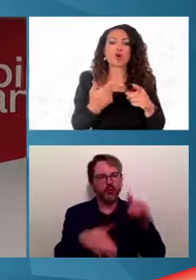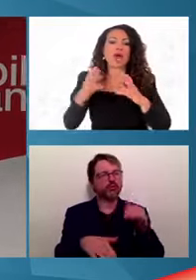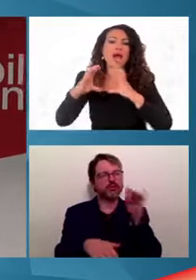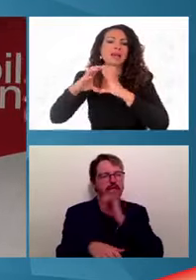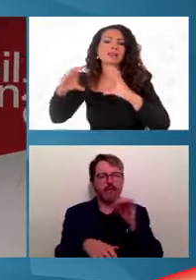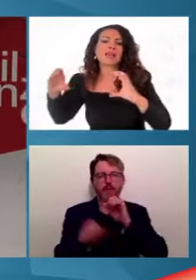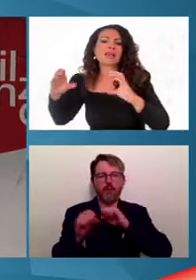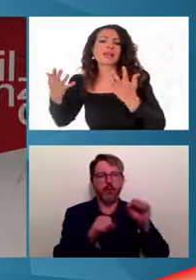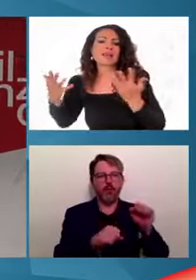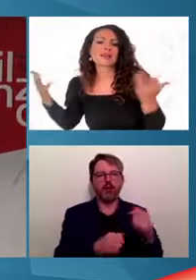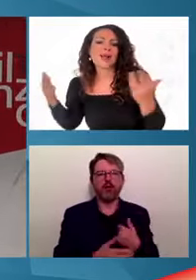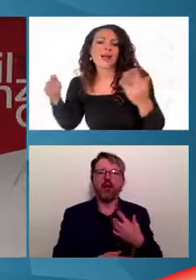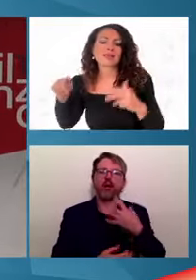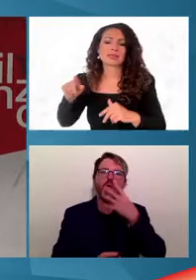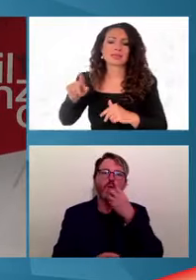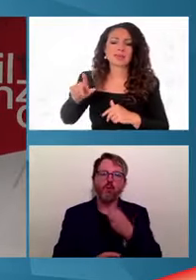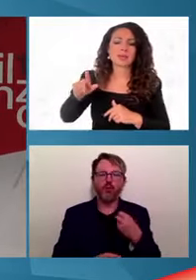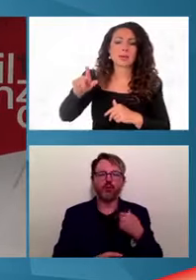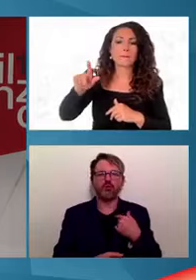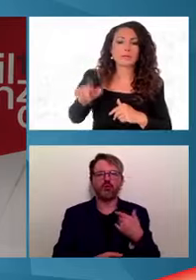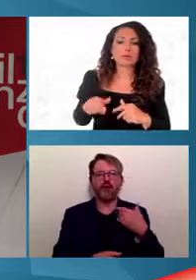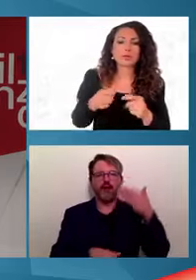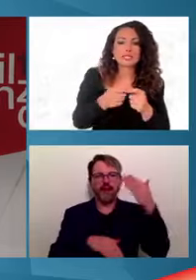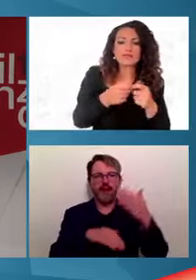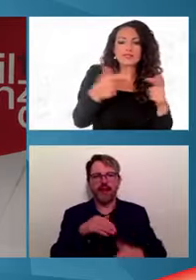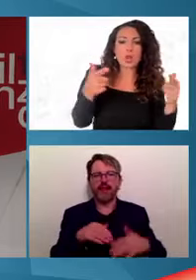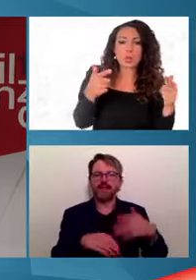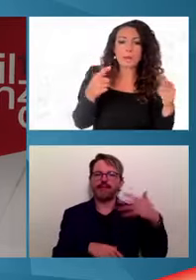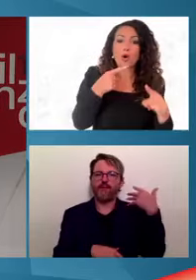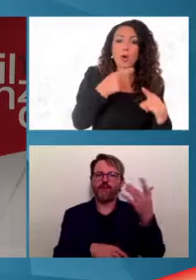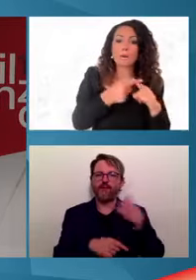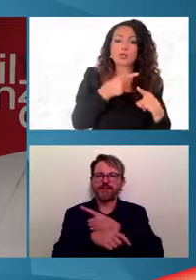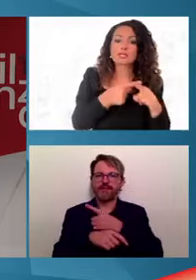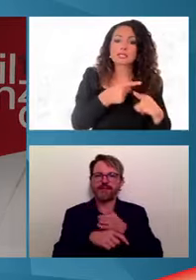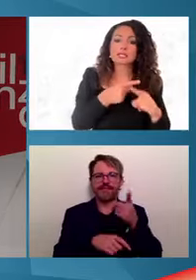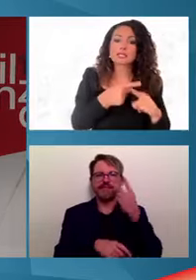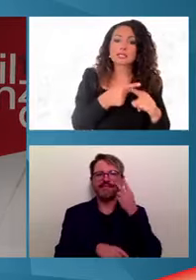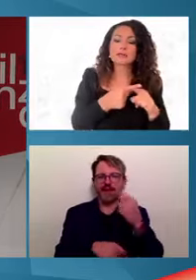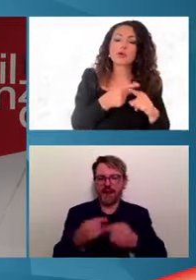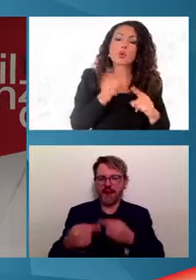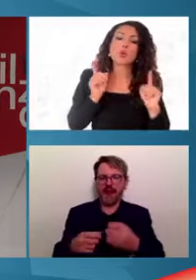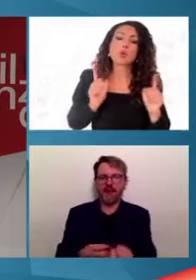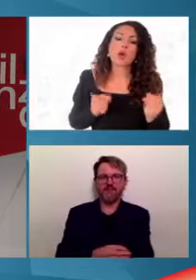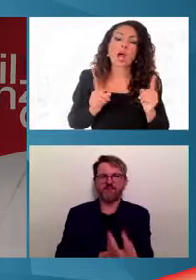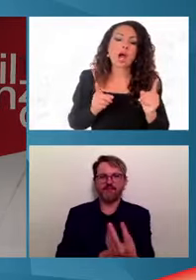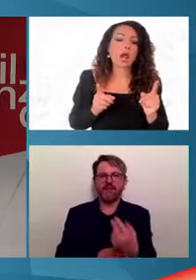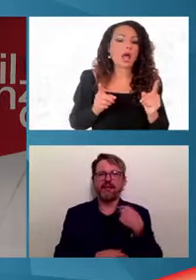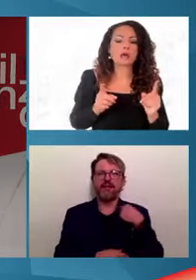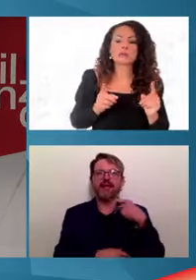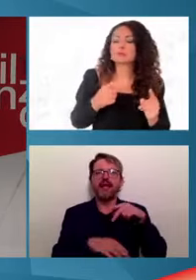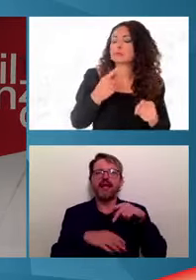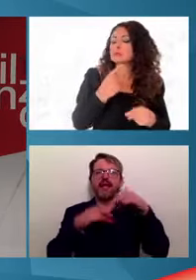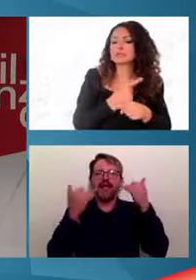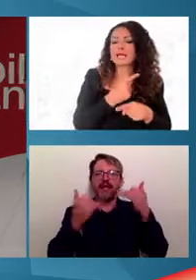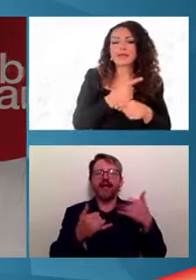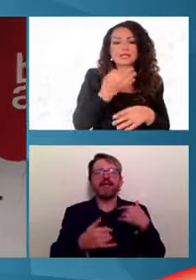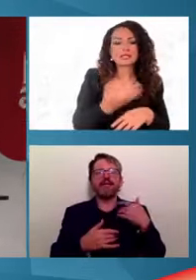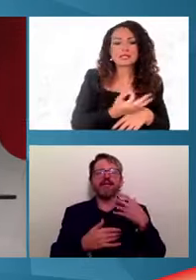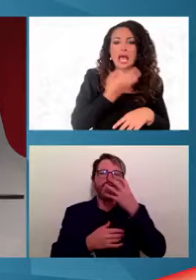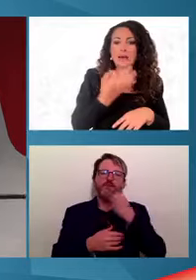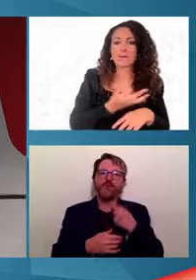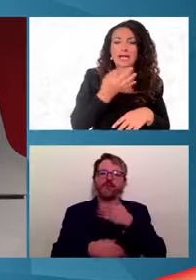Ich wünsche, dann laufen meine letzten 50 Sekunden, das sehen Sie nicht, das läuft hier vorne, laufen entsprechend ab. Ich wünsche uns